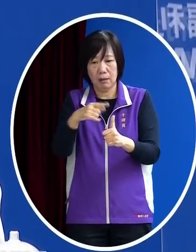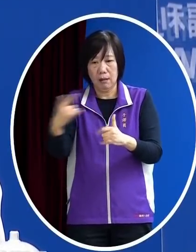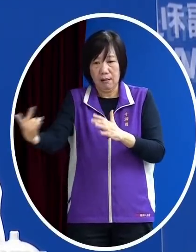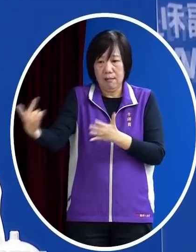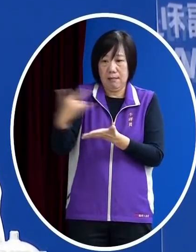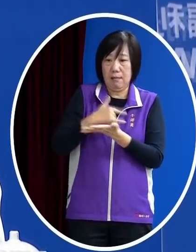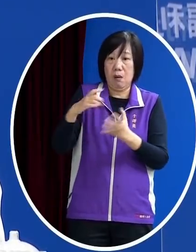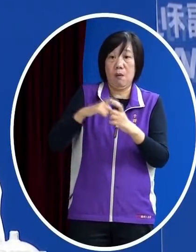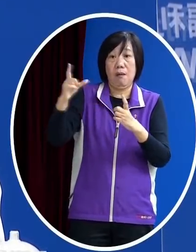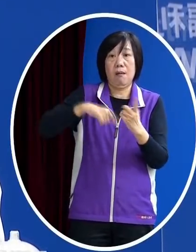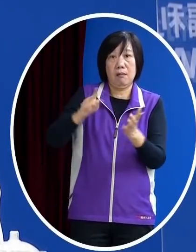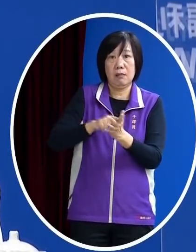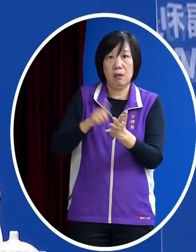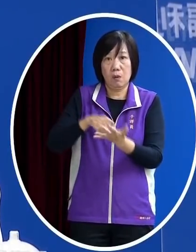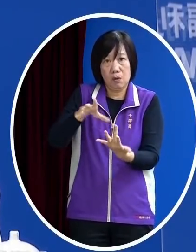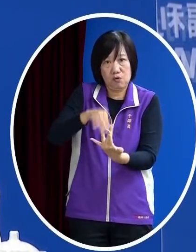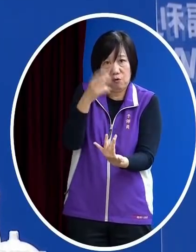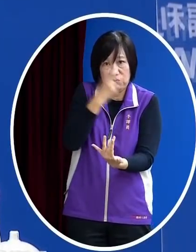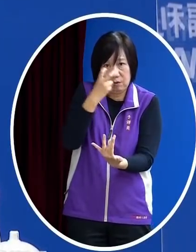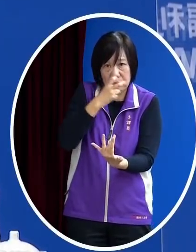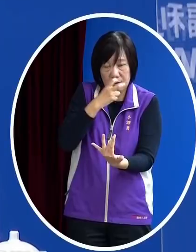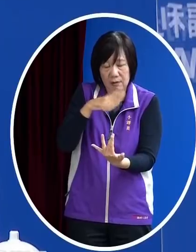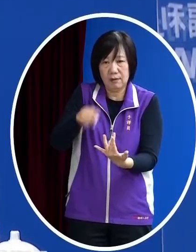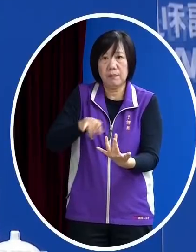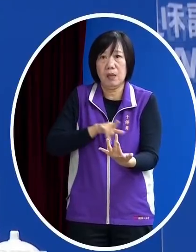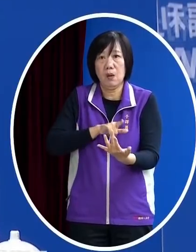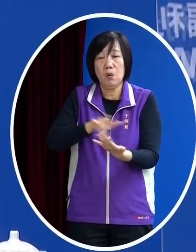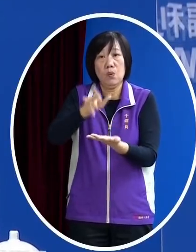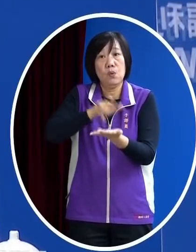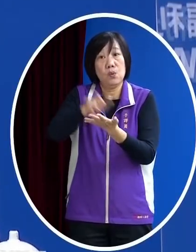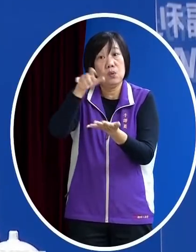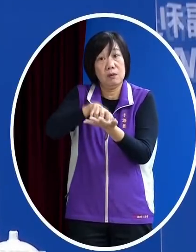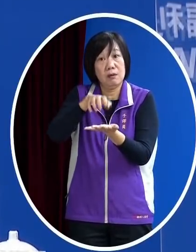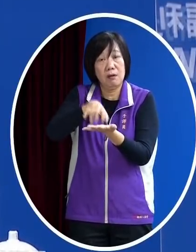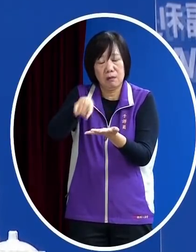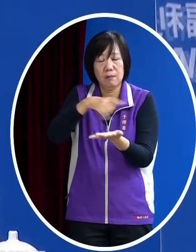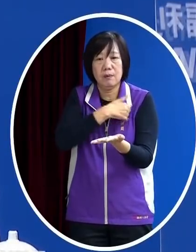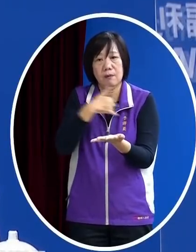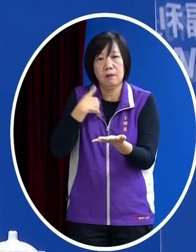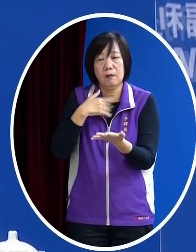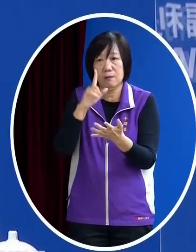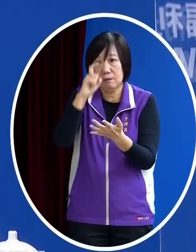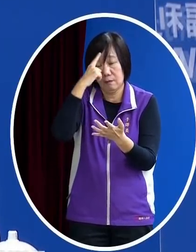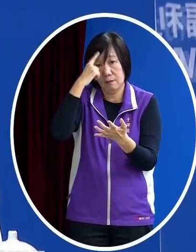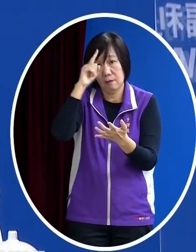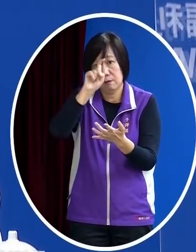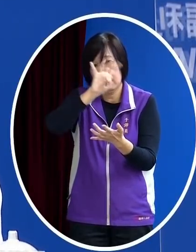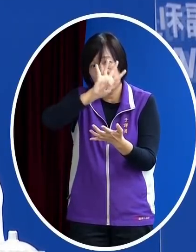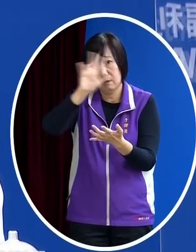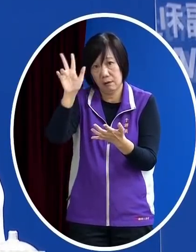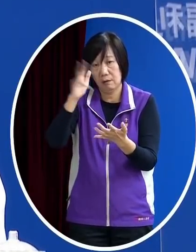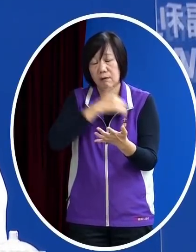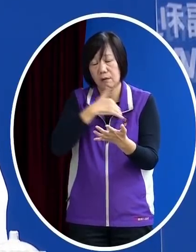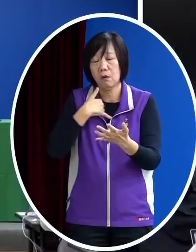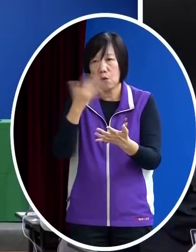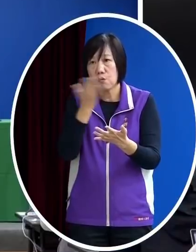以抽检，那这个可以看他的护照上面是不是有去英国的一个14天的旅游史，谢谢。